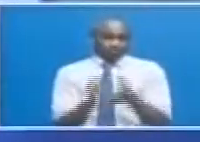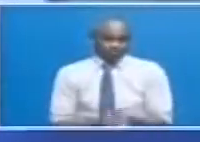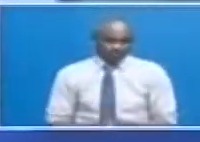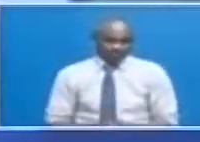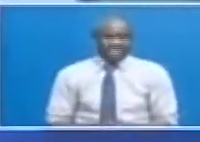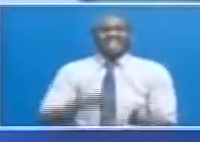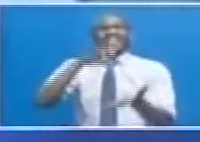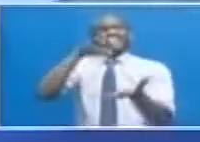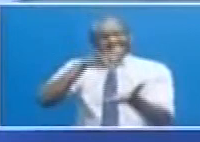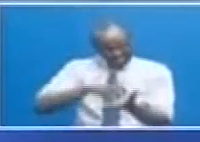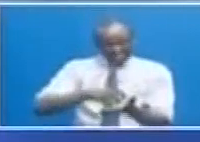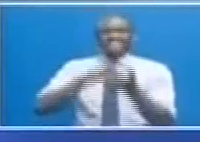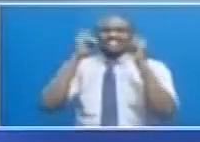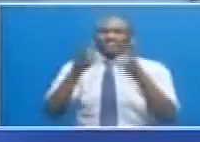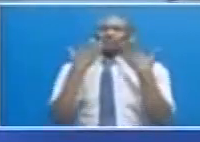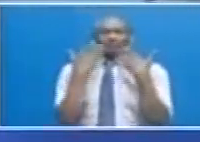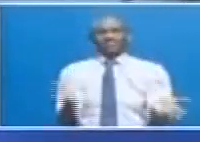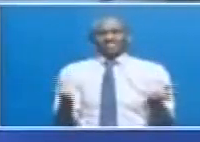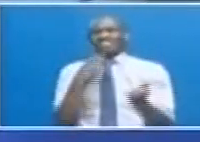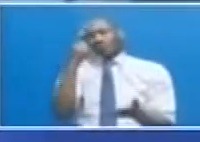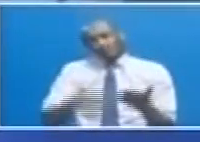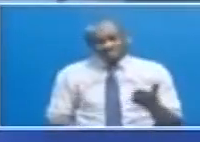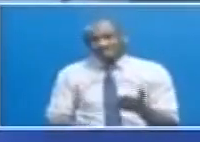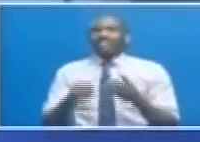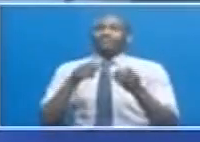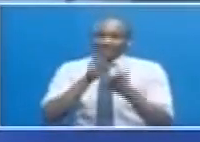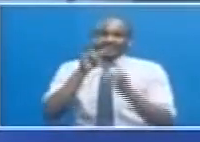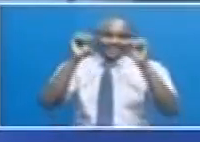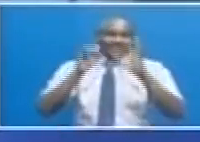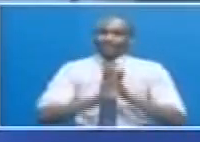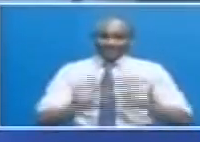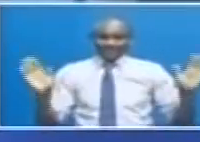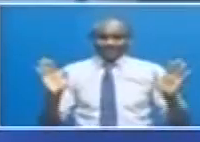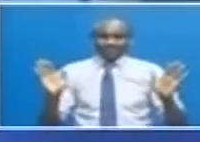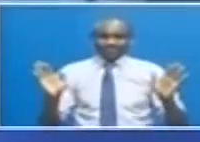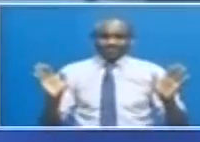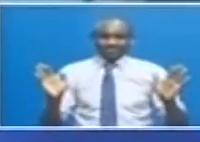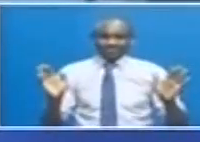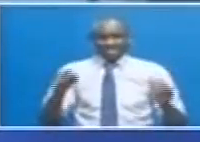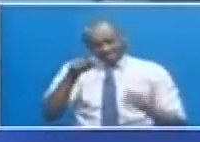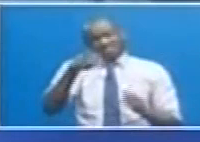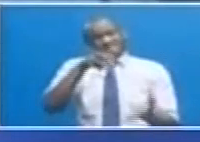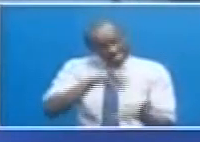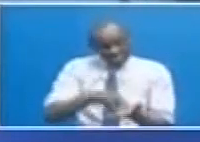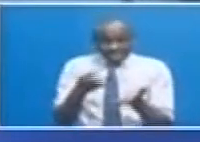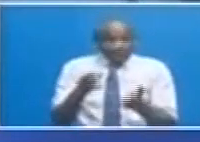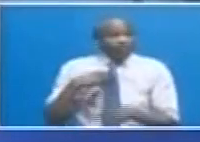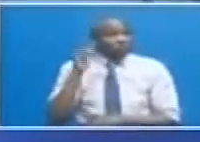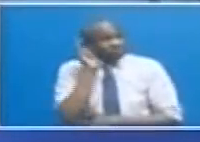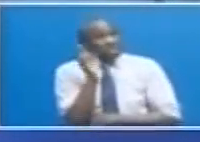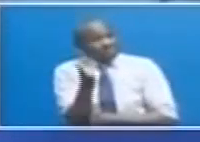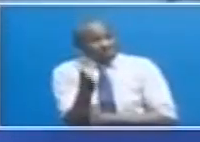Kesi iliamuliwa na imekwisha kwamba walimu walipwe. Unasikia? Kesi ambayo tunaenda